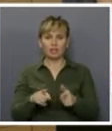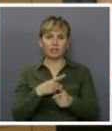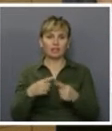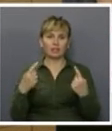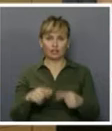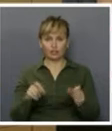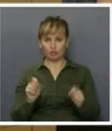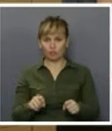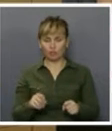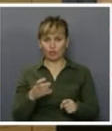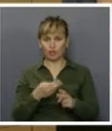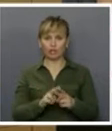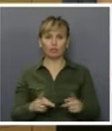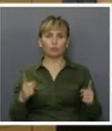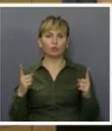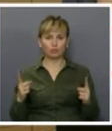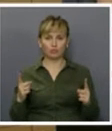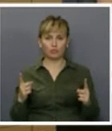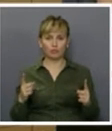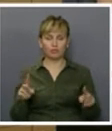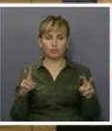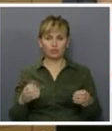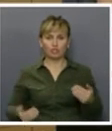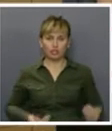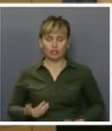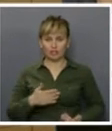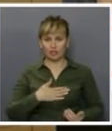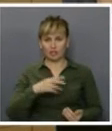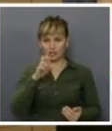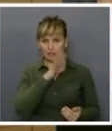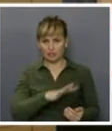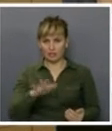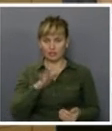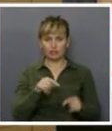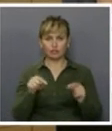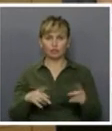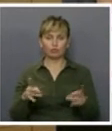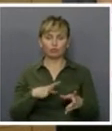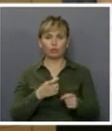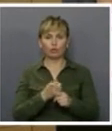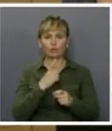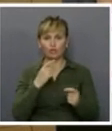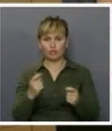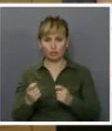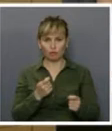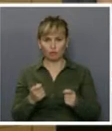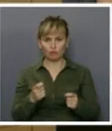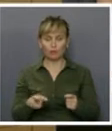на этом крупном сегменте жителей нашей страны. Угу. Здесь нужно быть очень осторожным. То есть мы